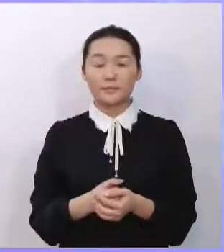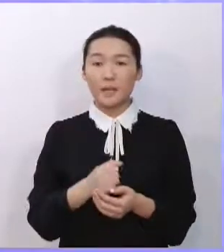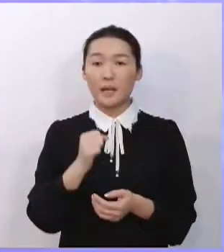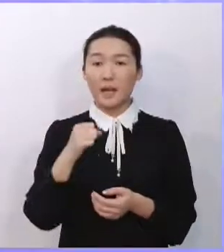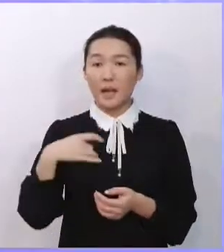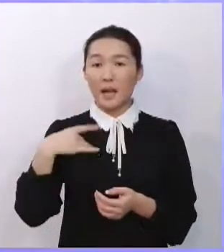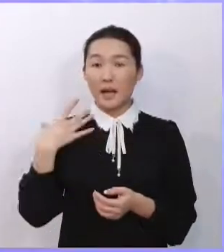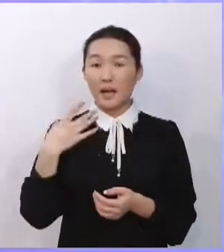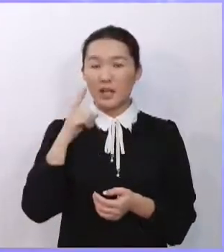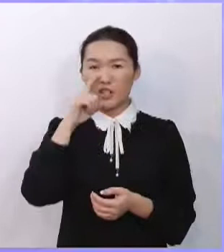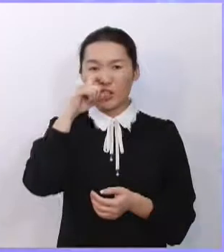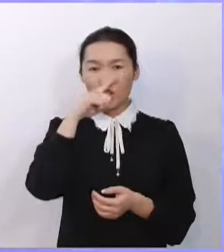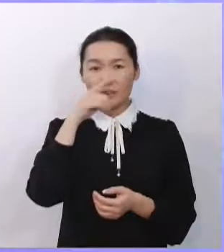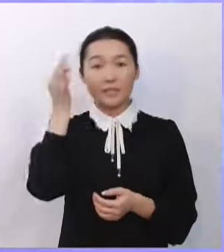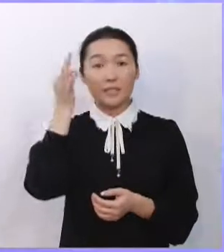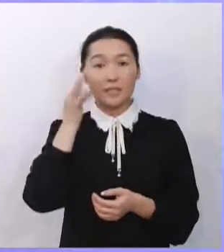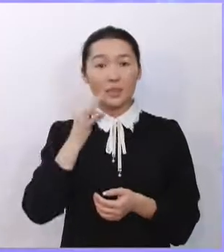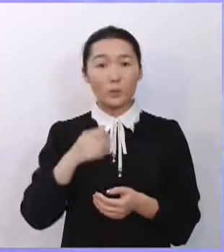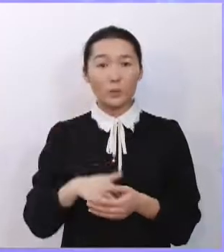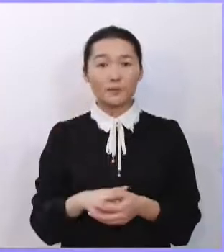Ак, кычкыл, таттуу.